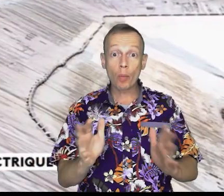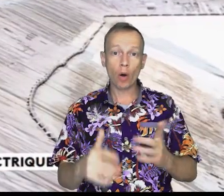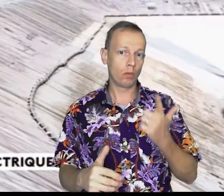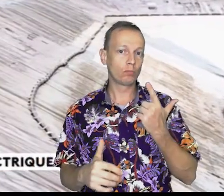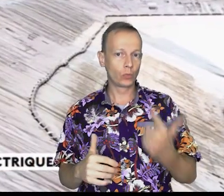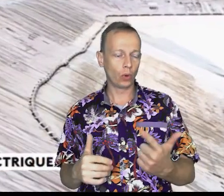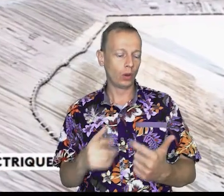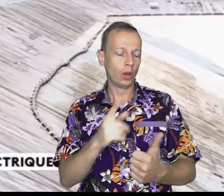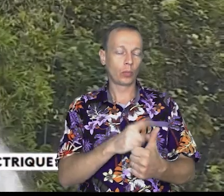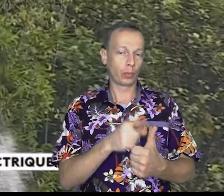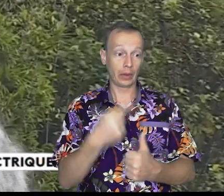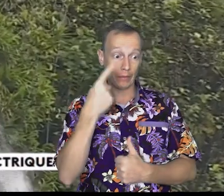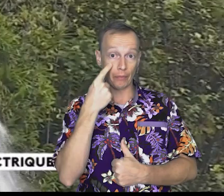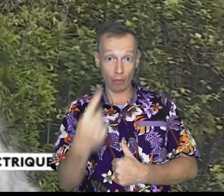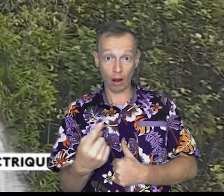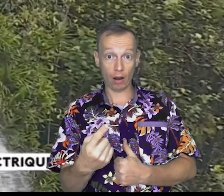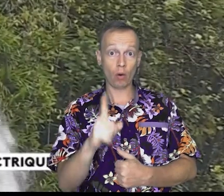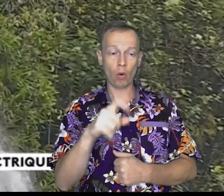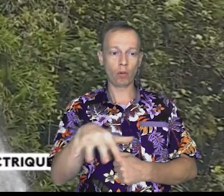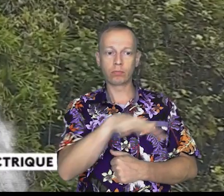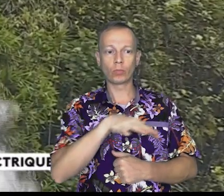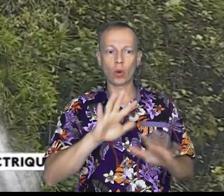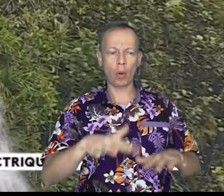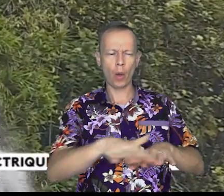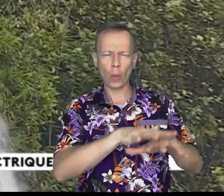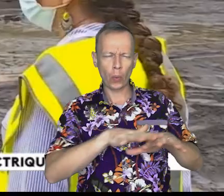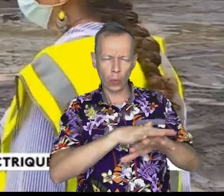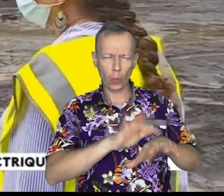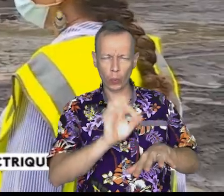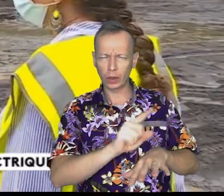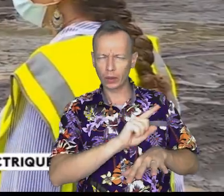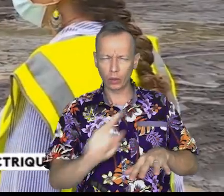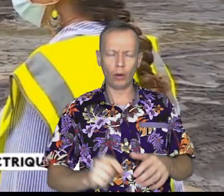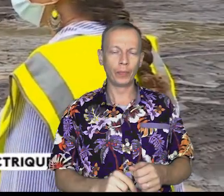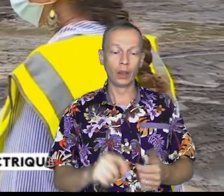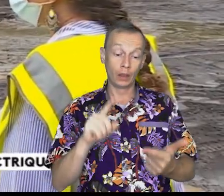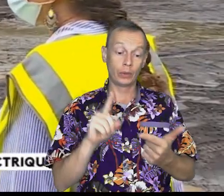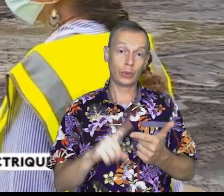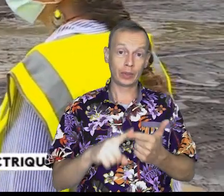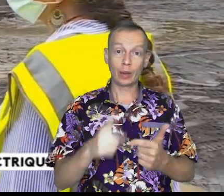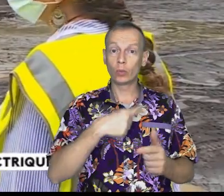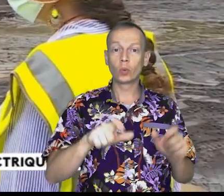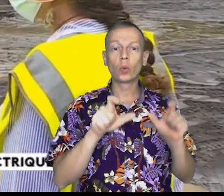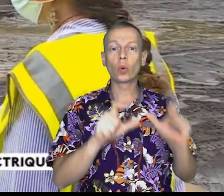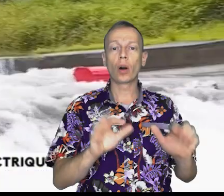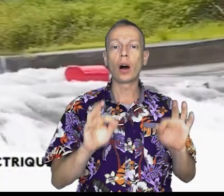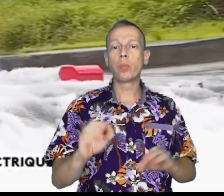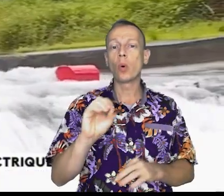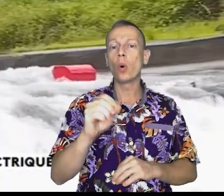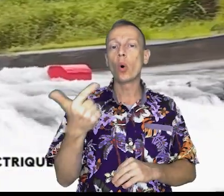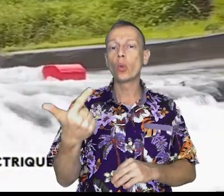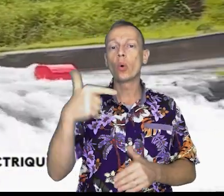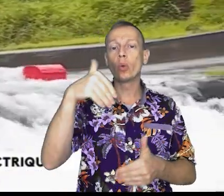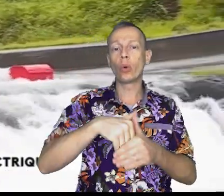y a le contrôle de la qualité visuelle, l'opacité, la turbidité de l'eau. Et nous contrôlons également le taux d'oxygène dissous